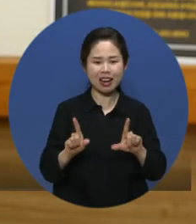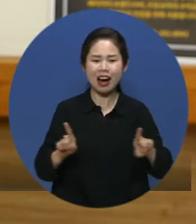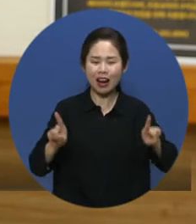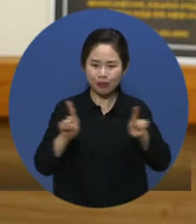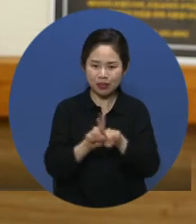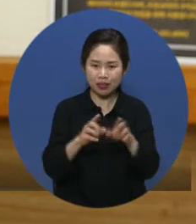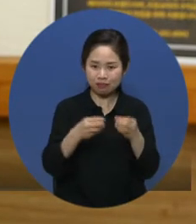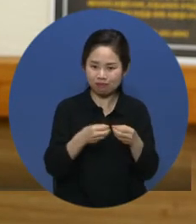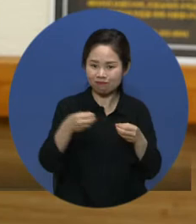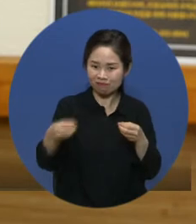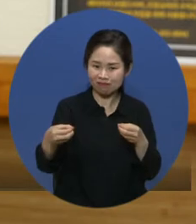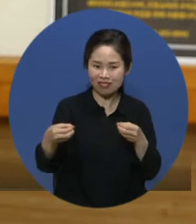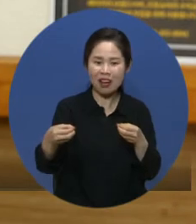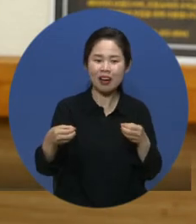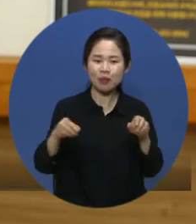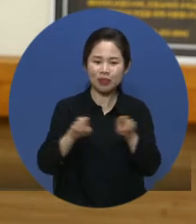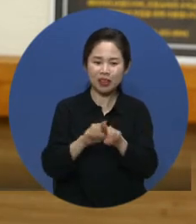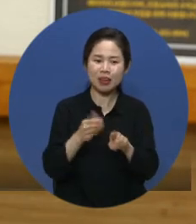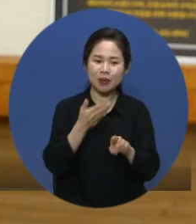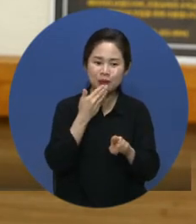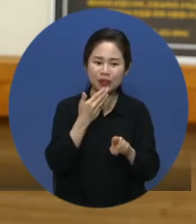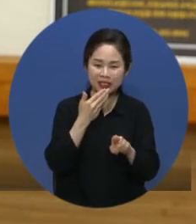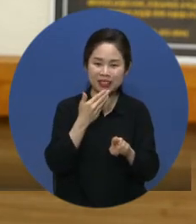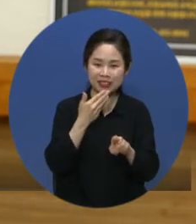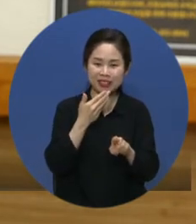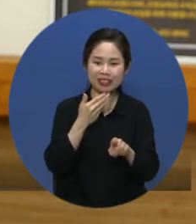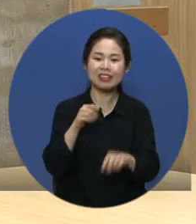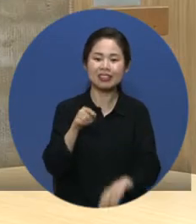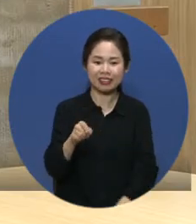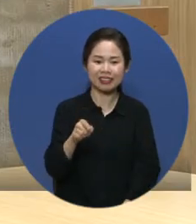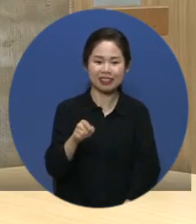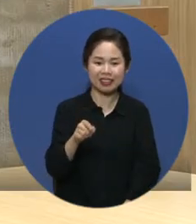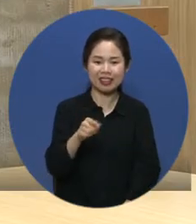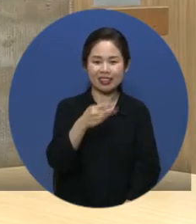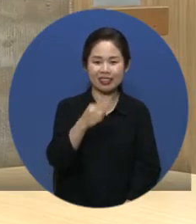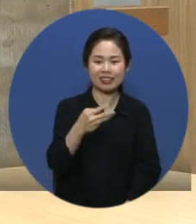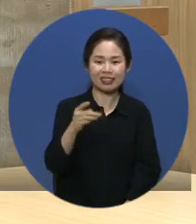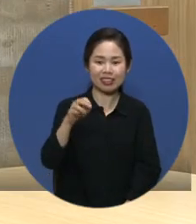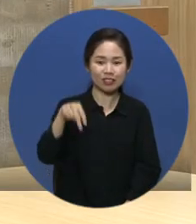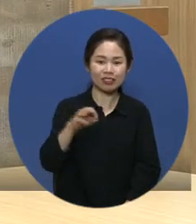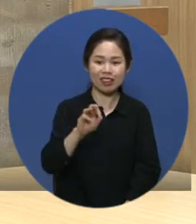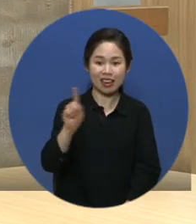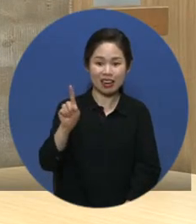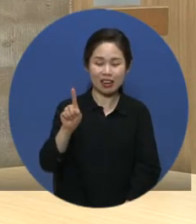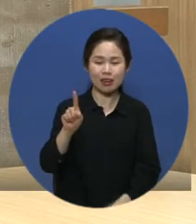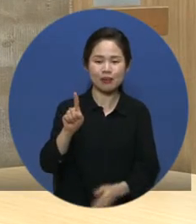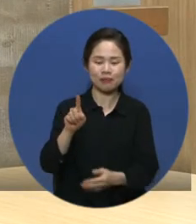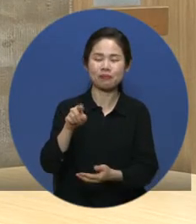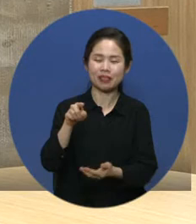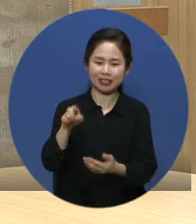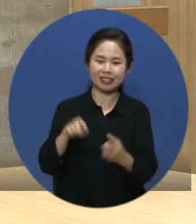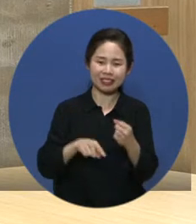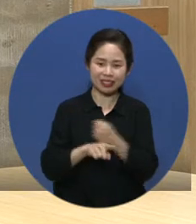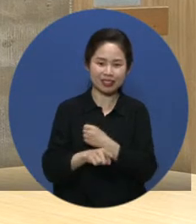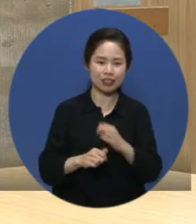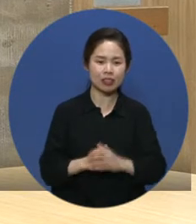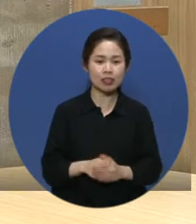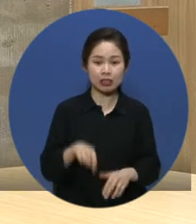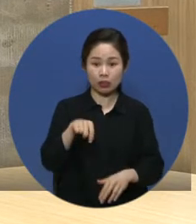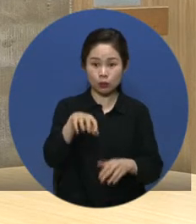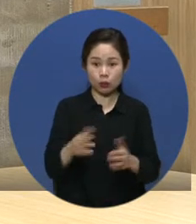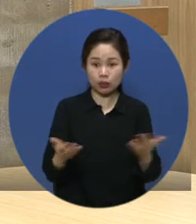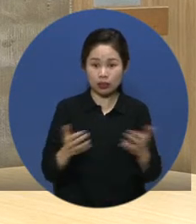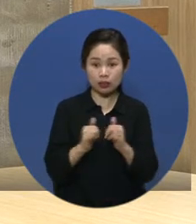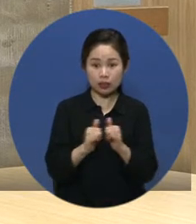어떤 의미를 갖고 있는 게 뜨랑슈아의 뜻입니다. 그럼 현재 이 작업장에서 일하고 있는 근로자는 총 몇